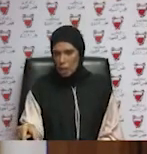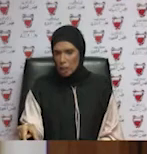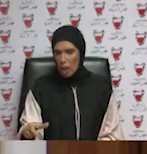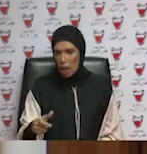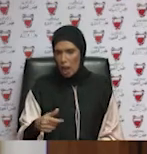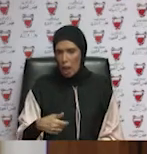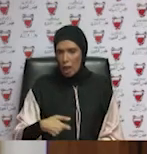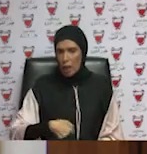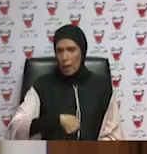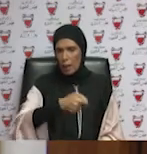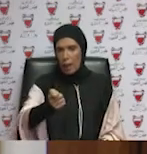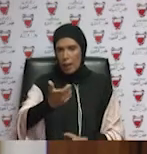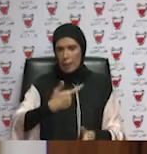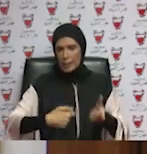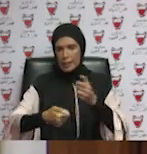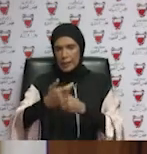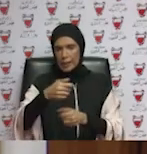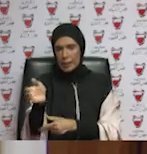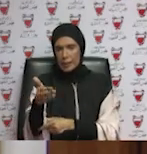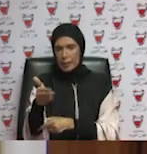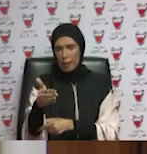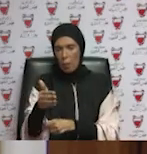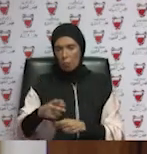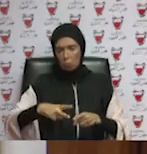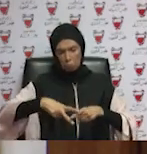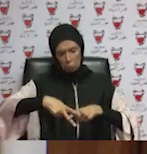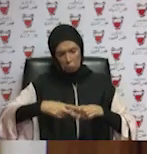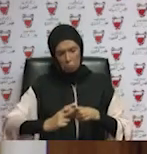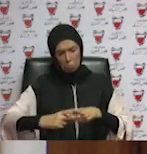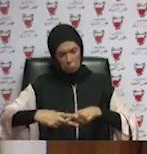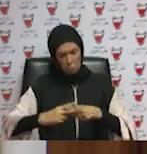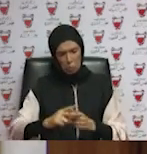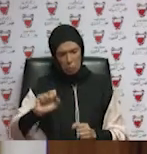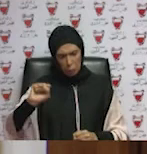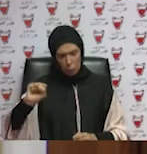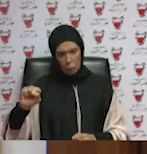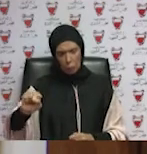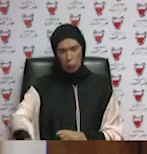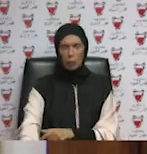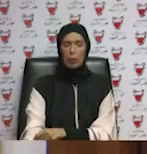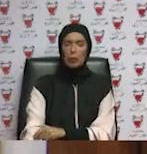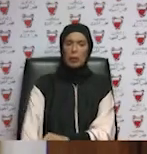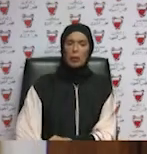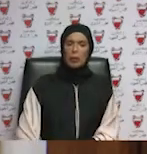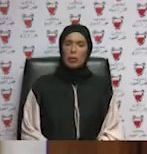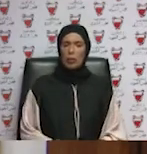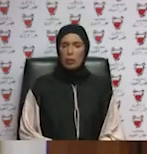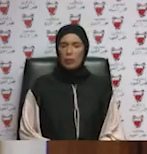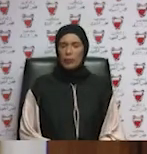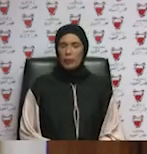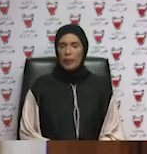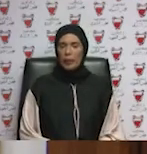يعني مفحوص فحصا فنيا من أصحاب الاختصاص بالنسبة لكفاءته،